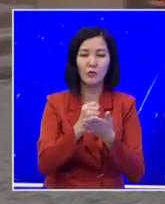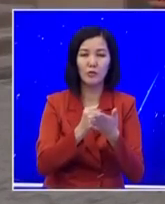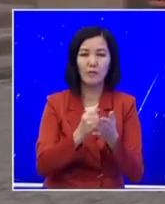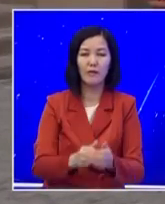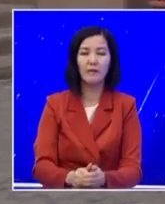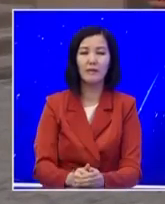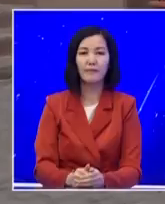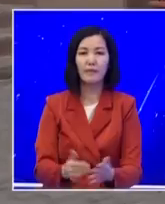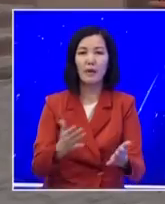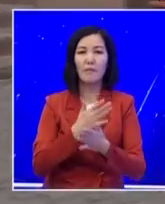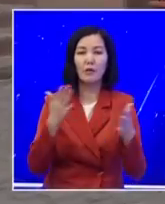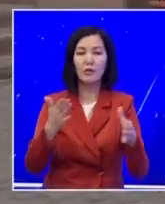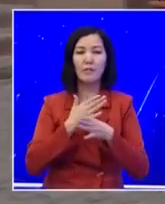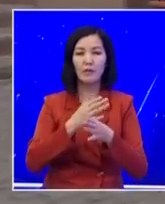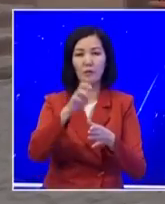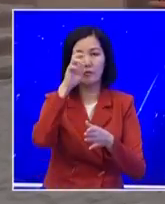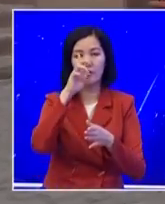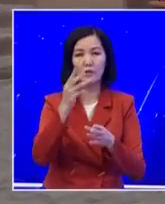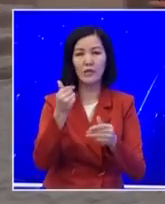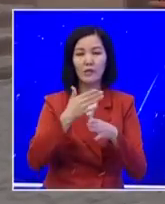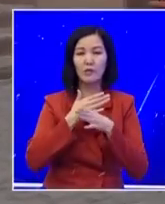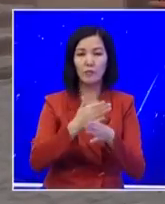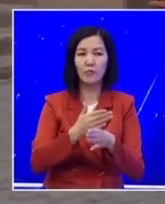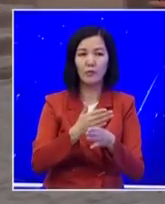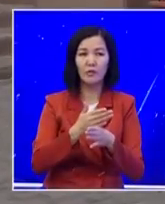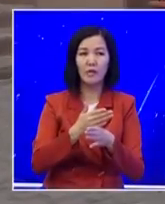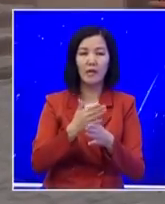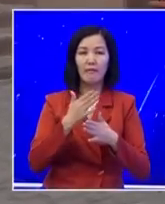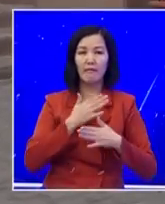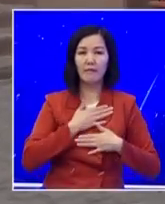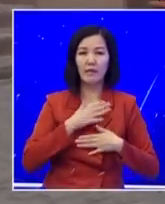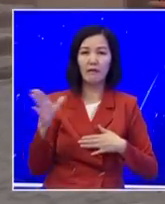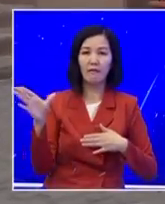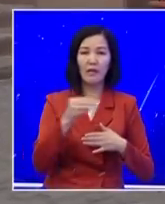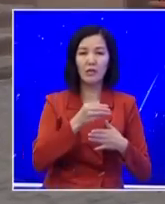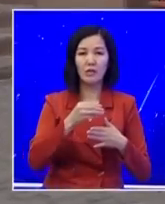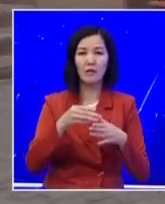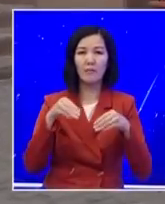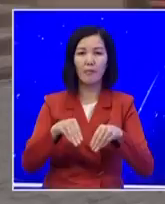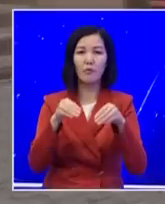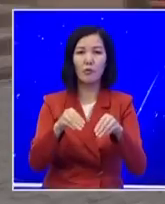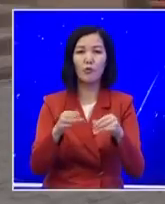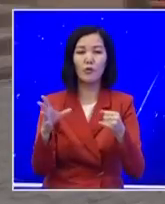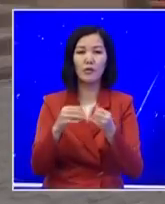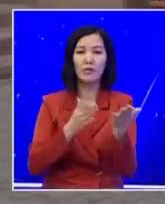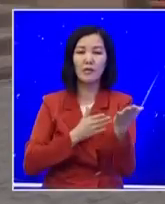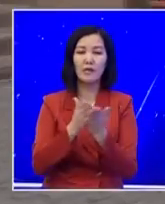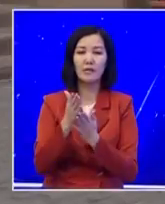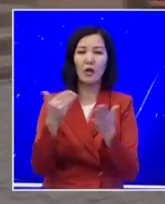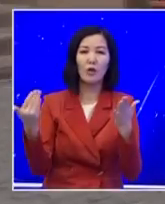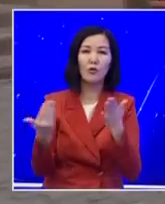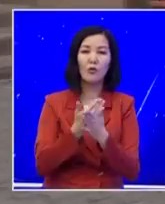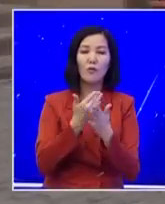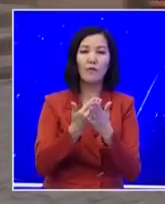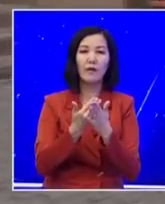большая государственная поддержка в плане субсидирования всех наших культур. В частности, введены новые